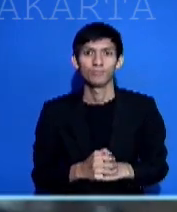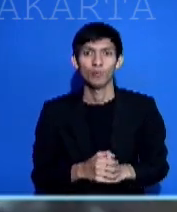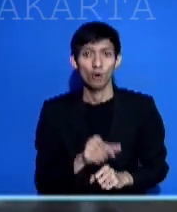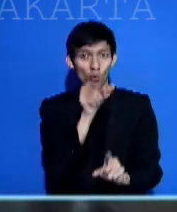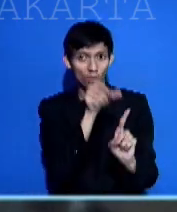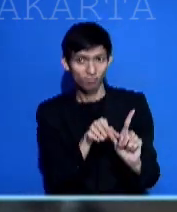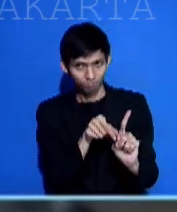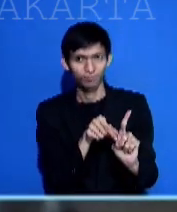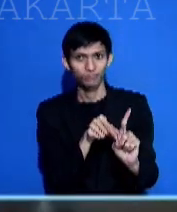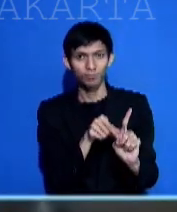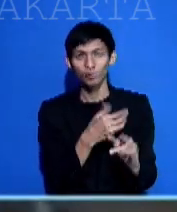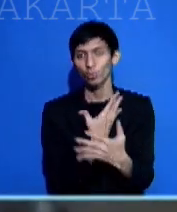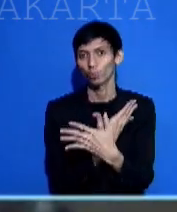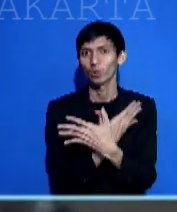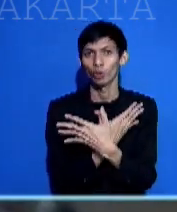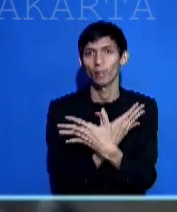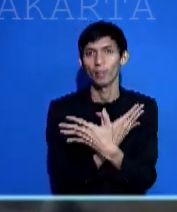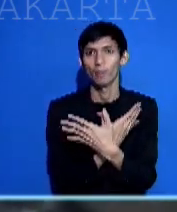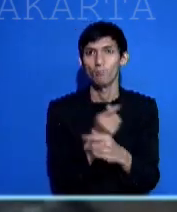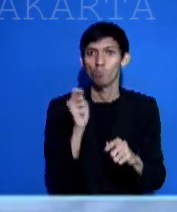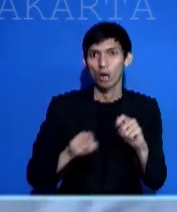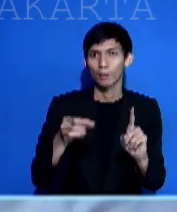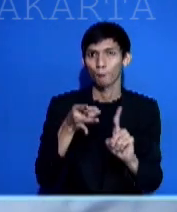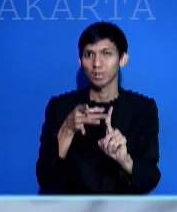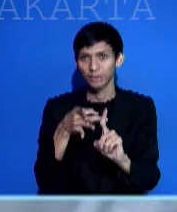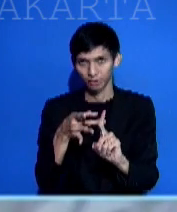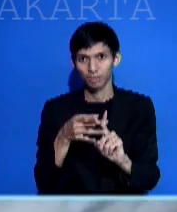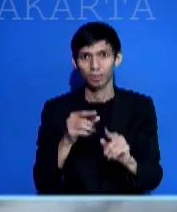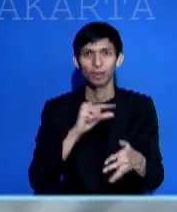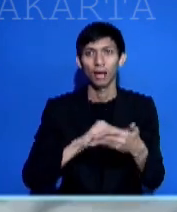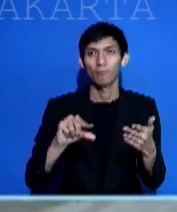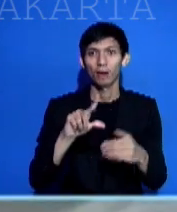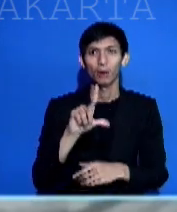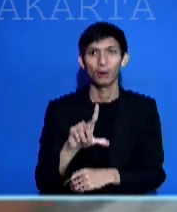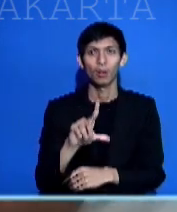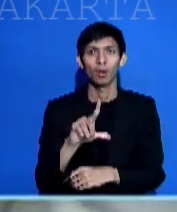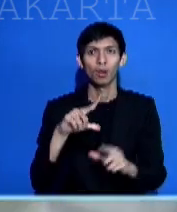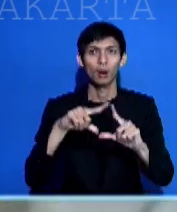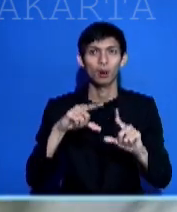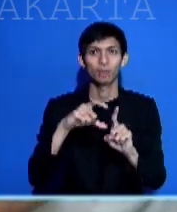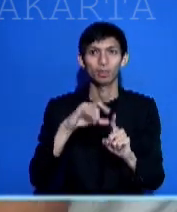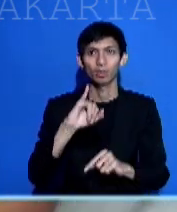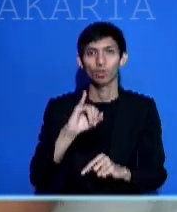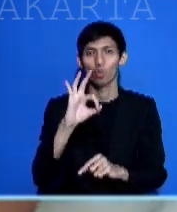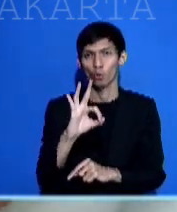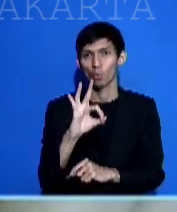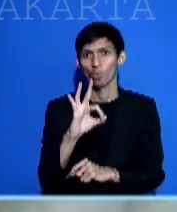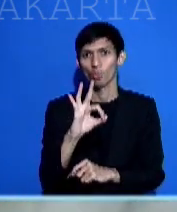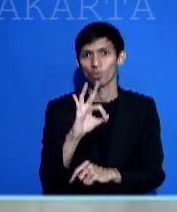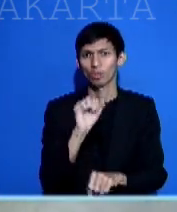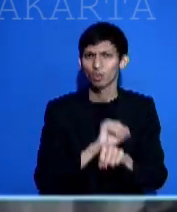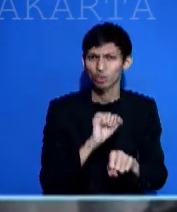Kajar Wonosari Gunung Kidul ladi salah sawaneh Empu ingkang sampun gegulang ing donyaning Pande besi Wiwit taun